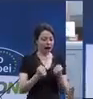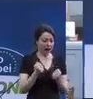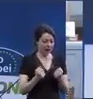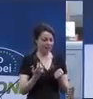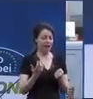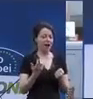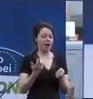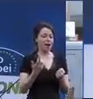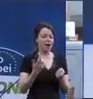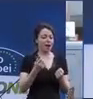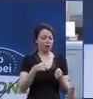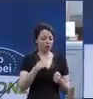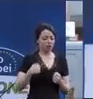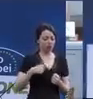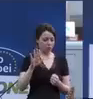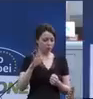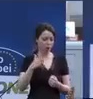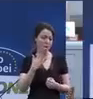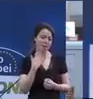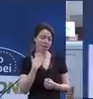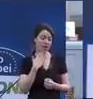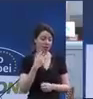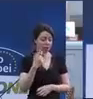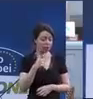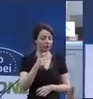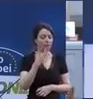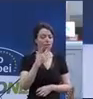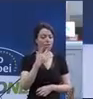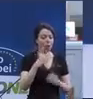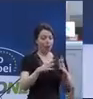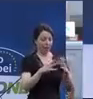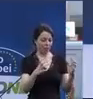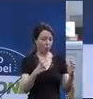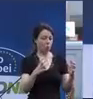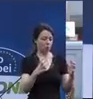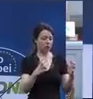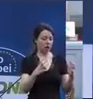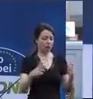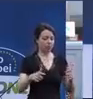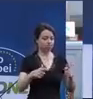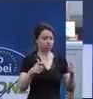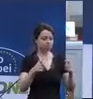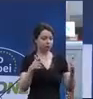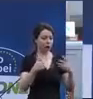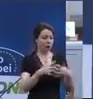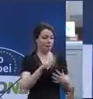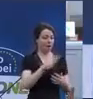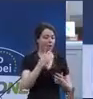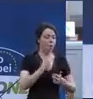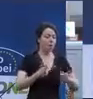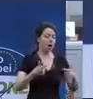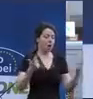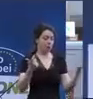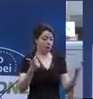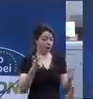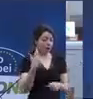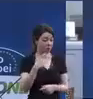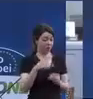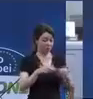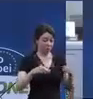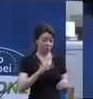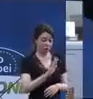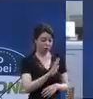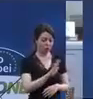e componenti cinesi Perché perché vuole far crescere l'industria americana perché perché quei prodotti